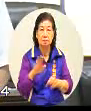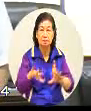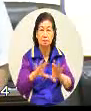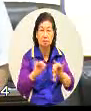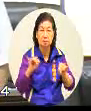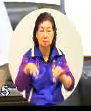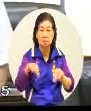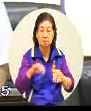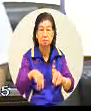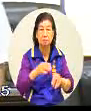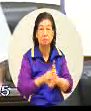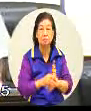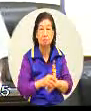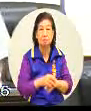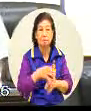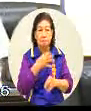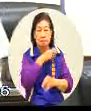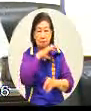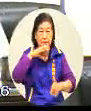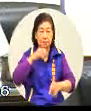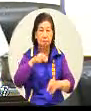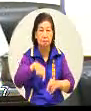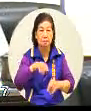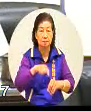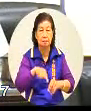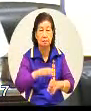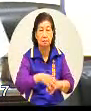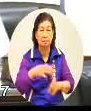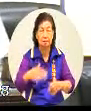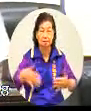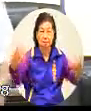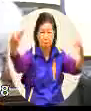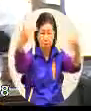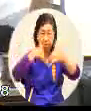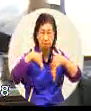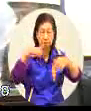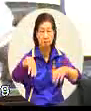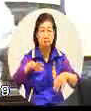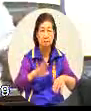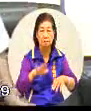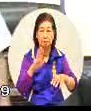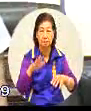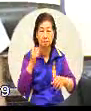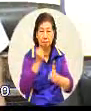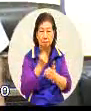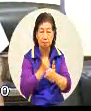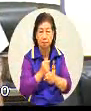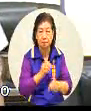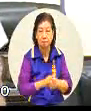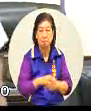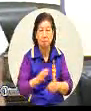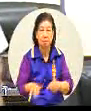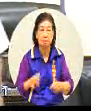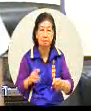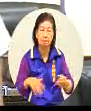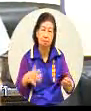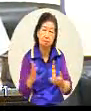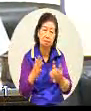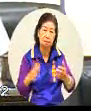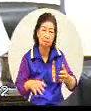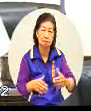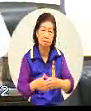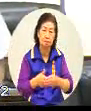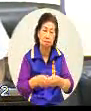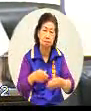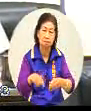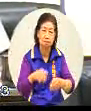清华的人来，那不是无头路的呢，不是大家作用的，那是已经那么严重性啊，无来袂出来，无来